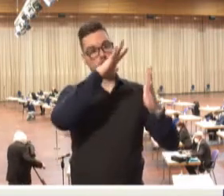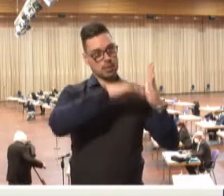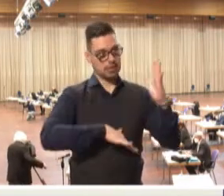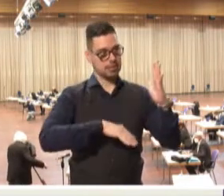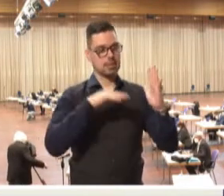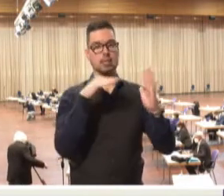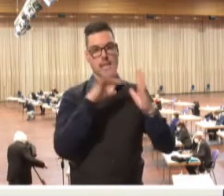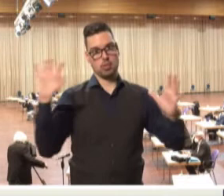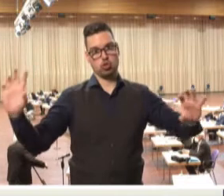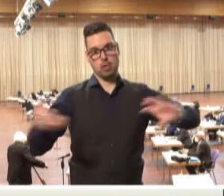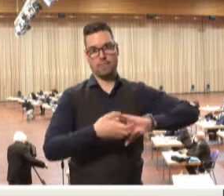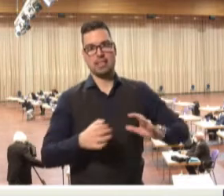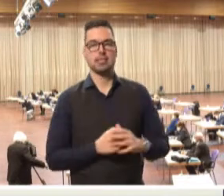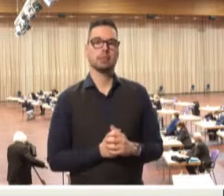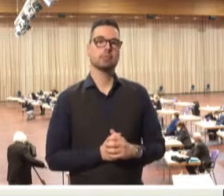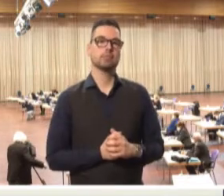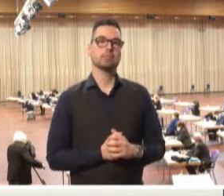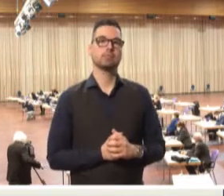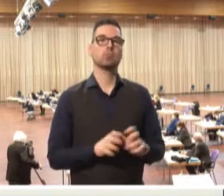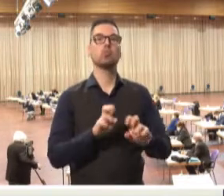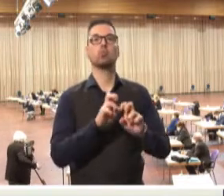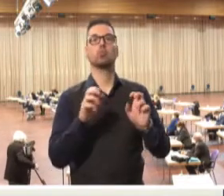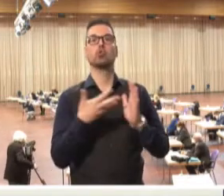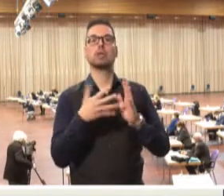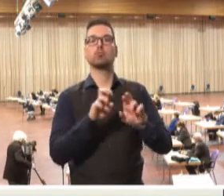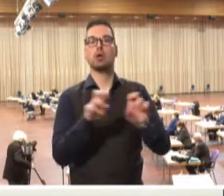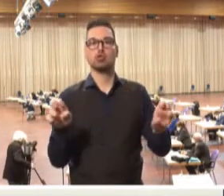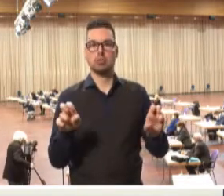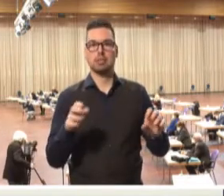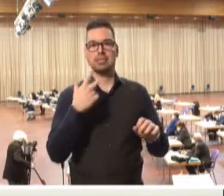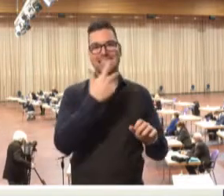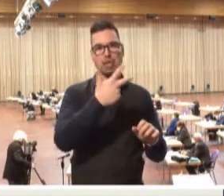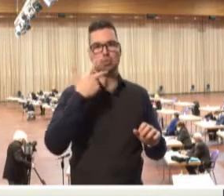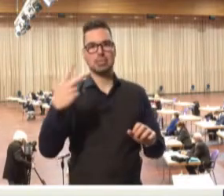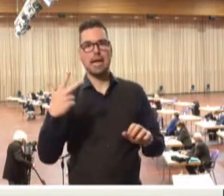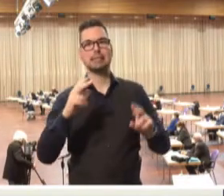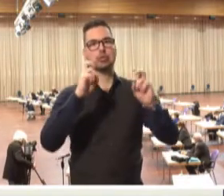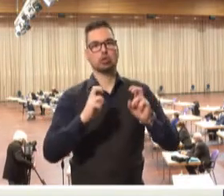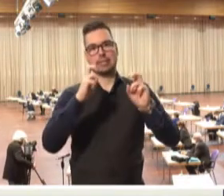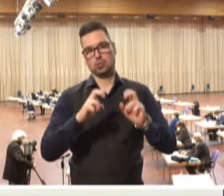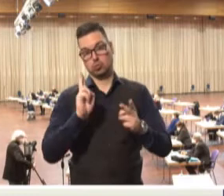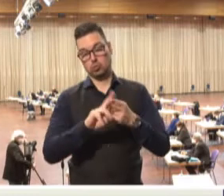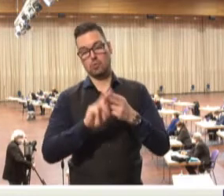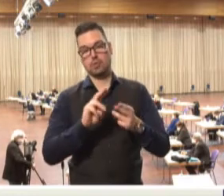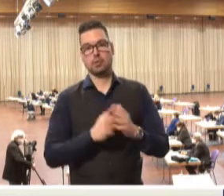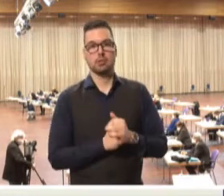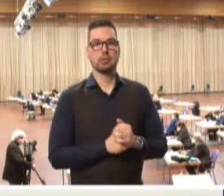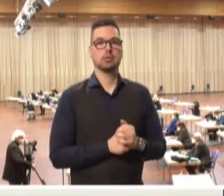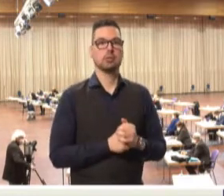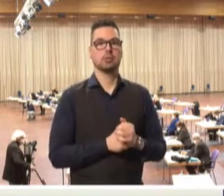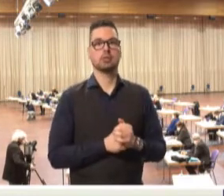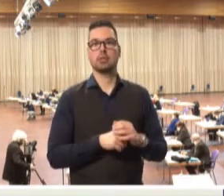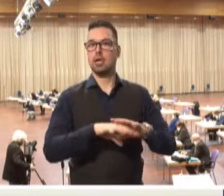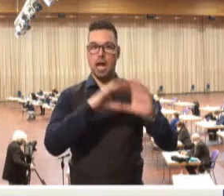Fakten zusammenfassen. Der Untersuchungsausschuss ist zu 33 Sitzungen zusammengetreten. Hiervon